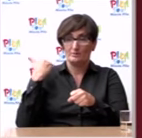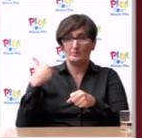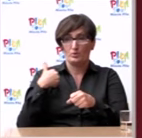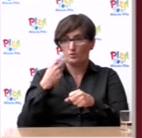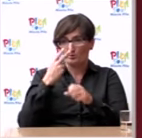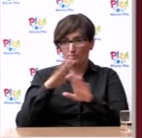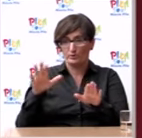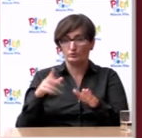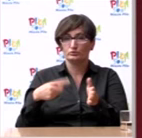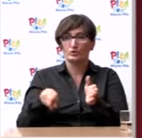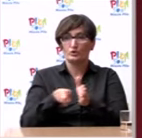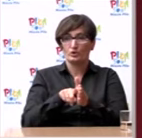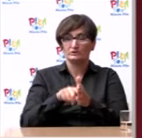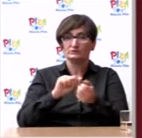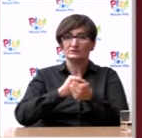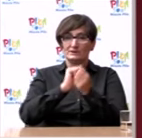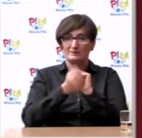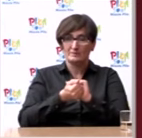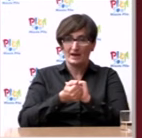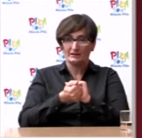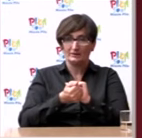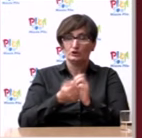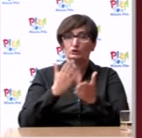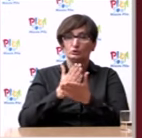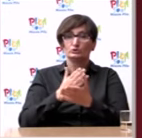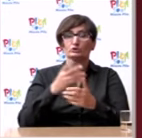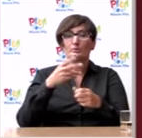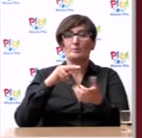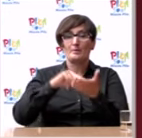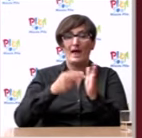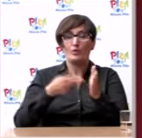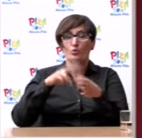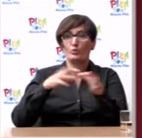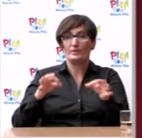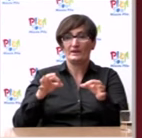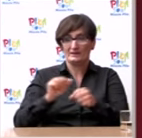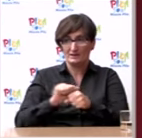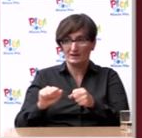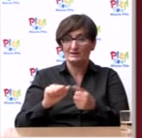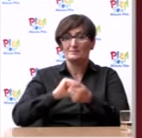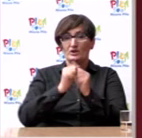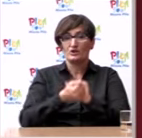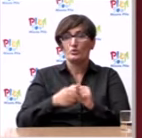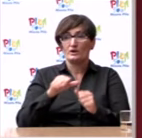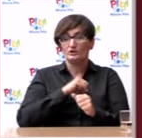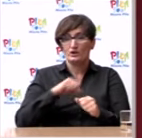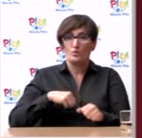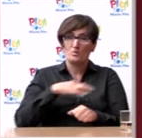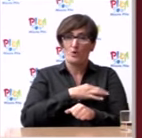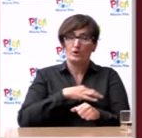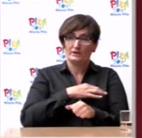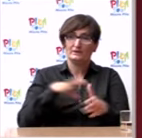przedstawiałam, dotyczy zmiany istniejącego planu, ponieważ zmieniła się polityka zawarta w studium i